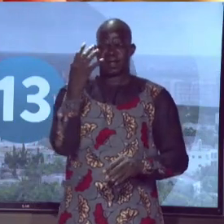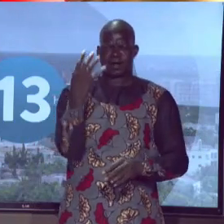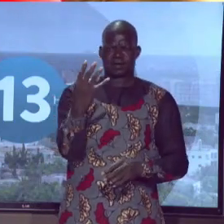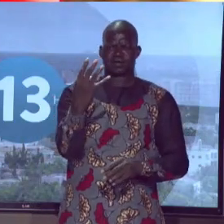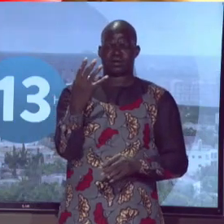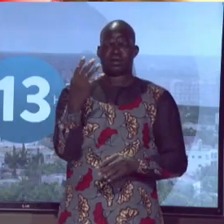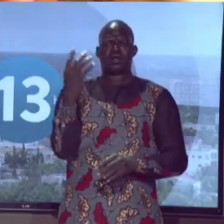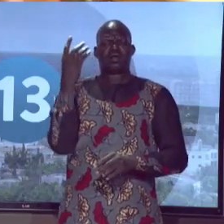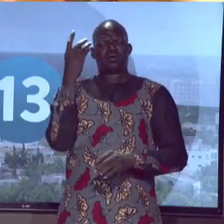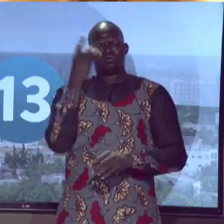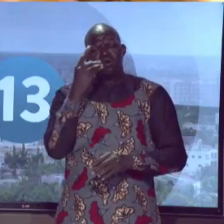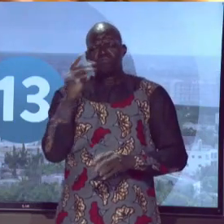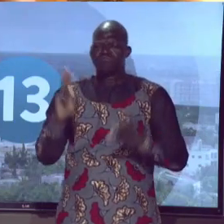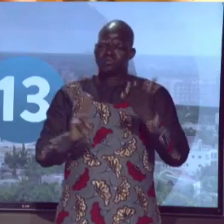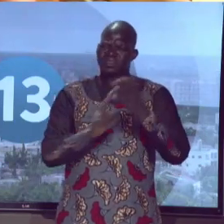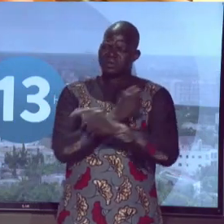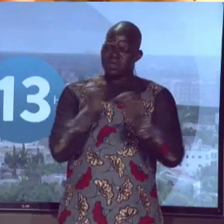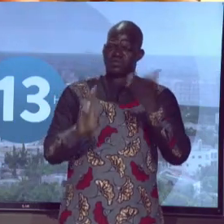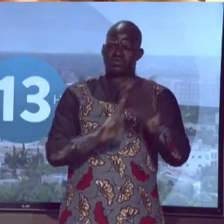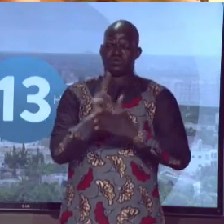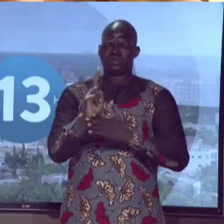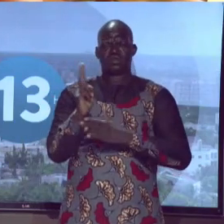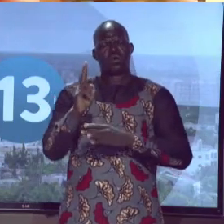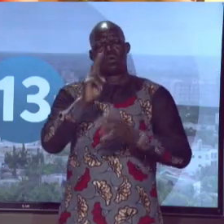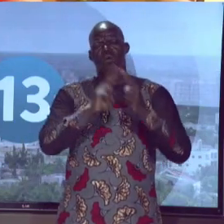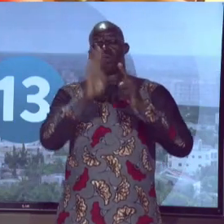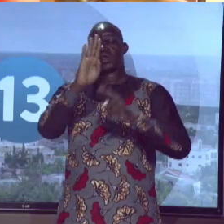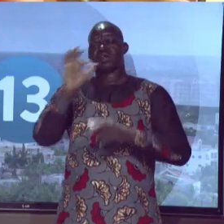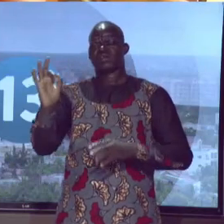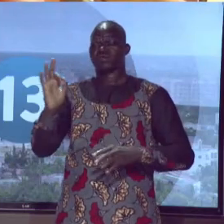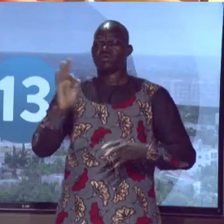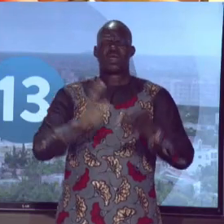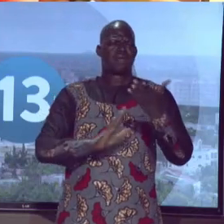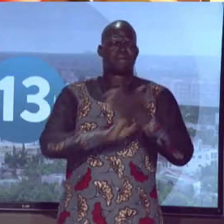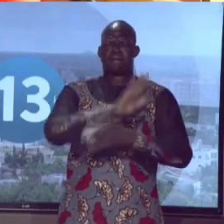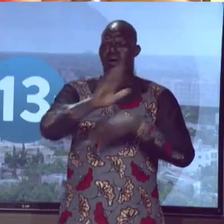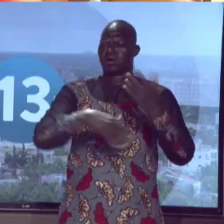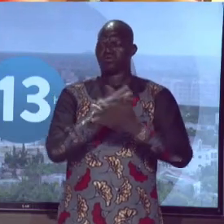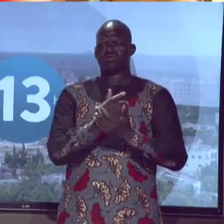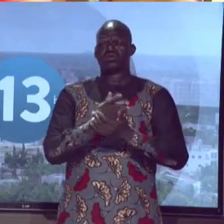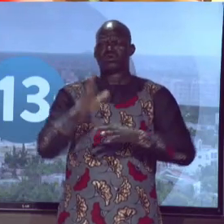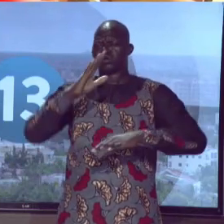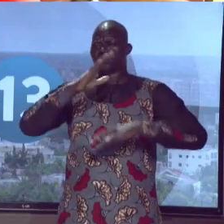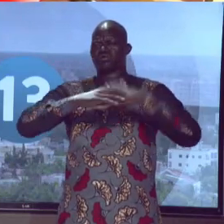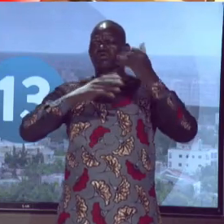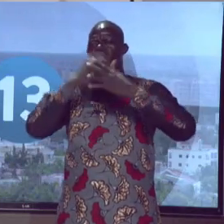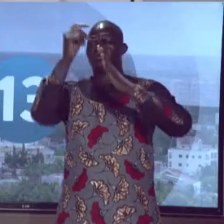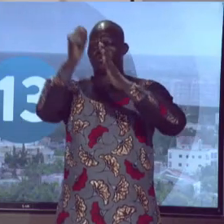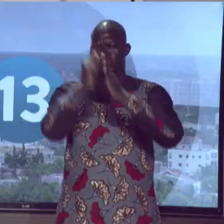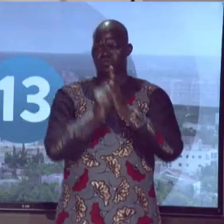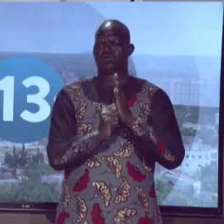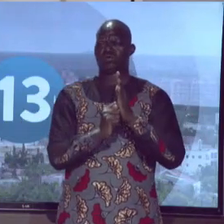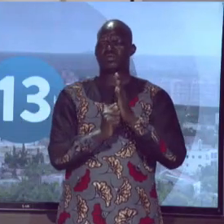Donc, est couramment utilisé aussi au Burkina Faso et dans les chantiers, surtout les chantiers de construction.